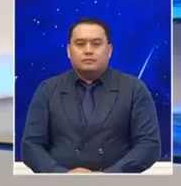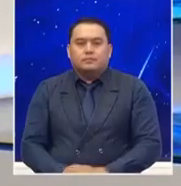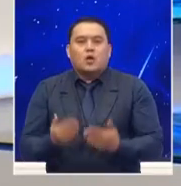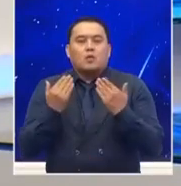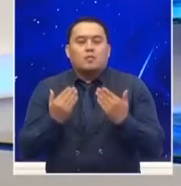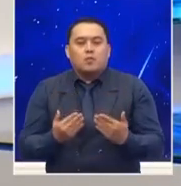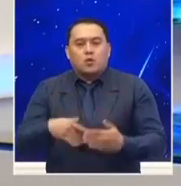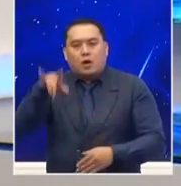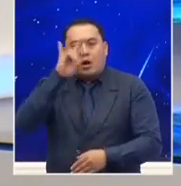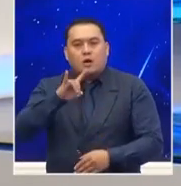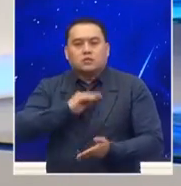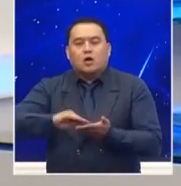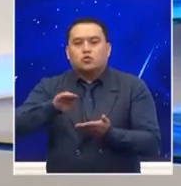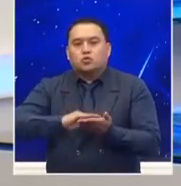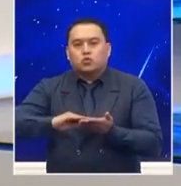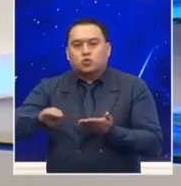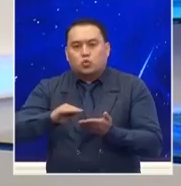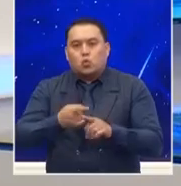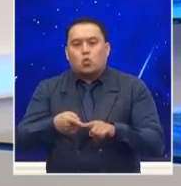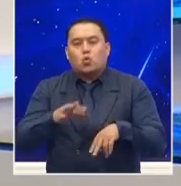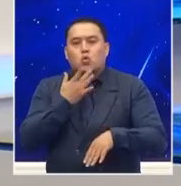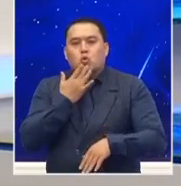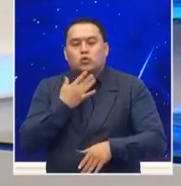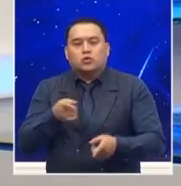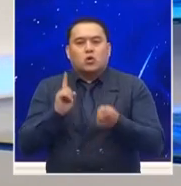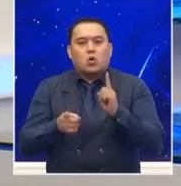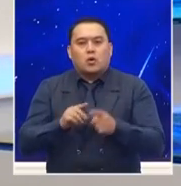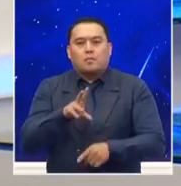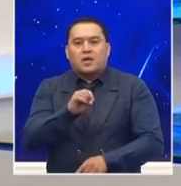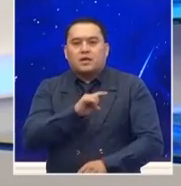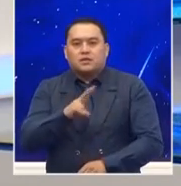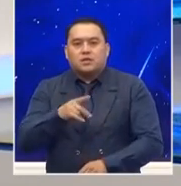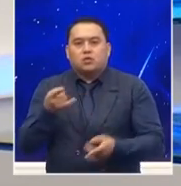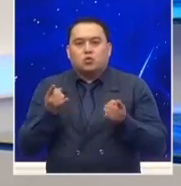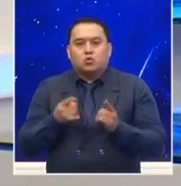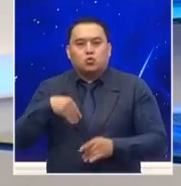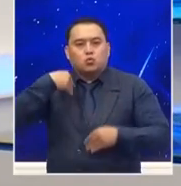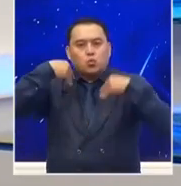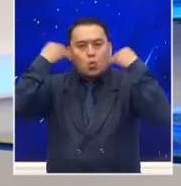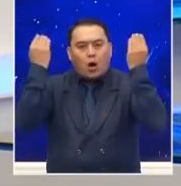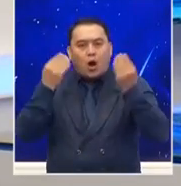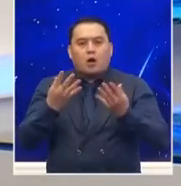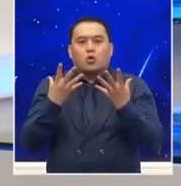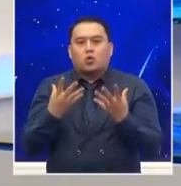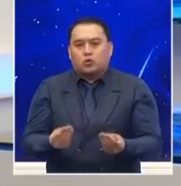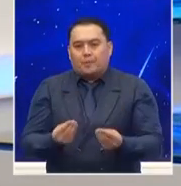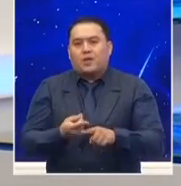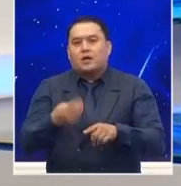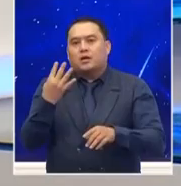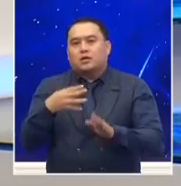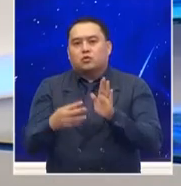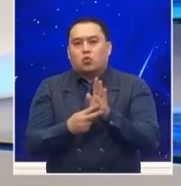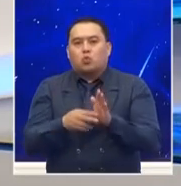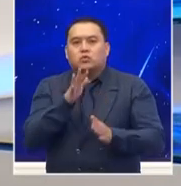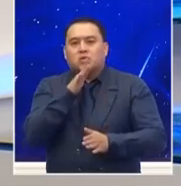Бүгін қазақ журналистикасының қаранары, ұлттың ұлына айналған Бейсен Құранбектің туған күні. Тірі болғанда 49 жасқа толар